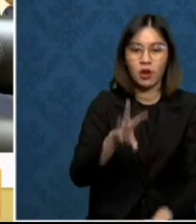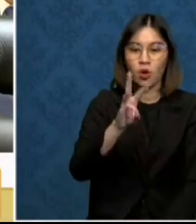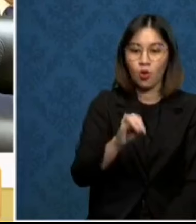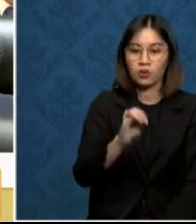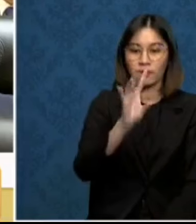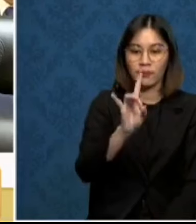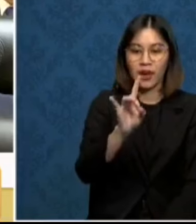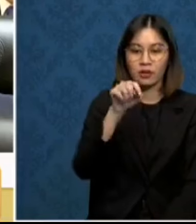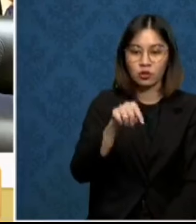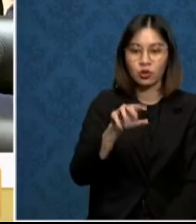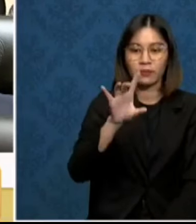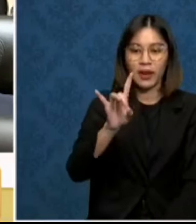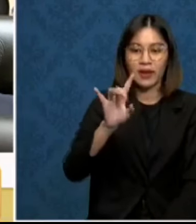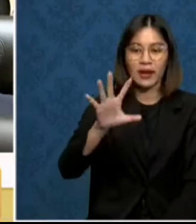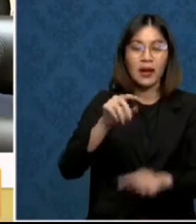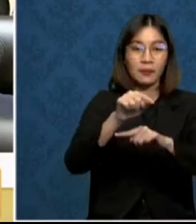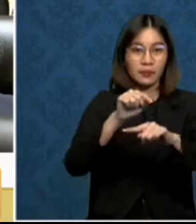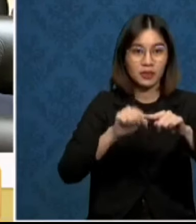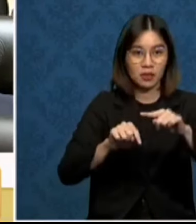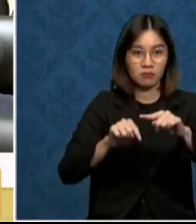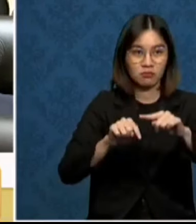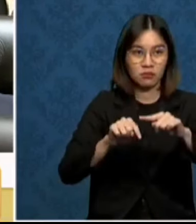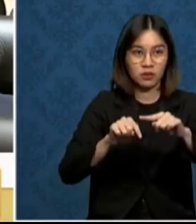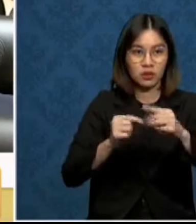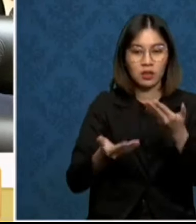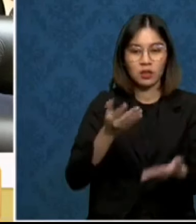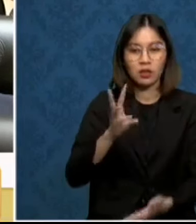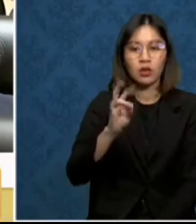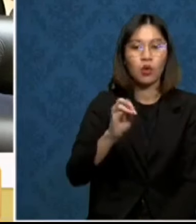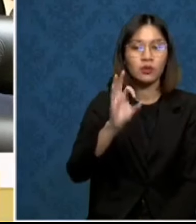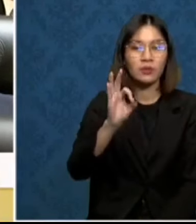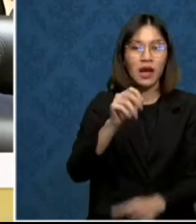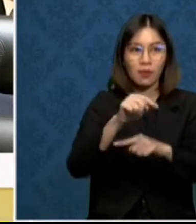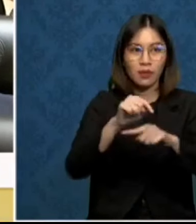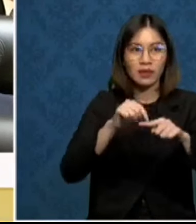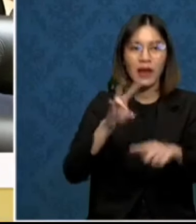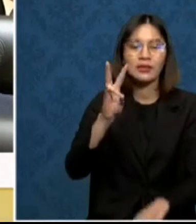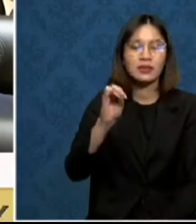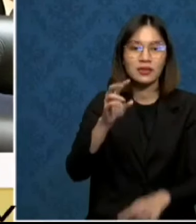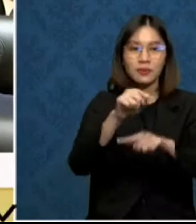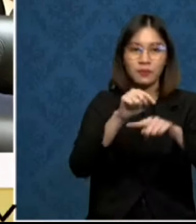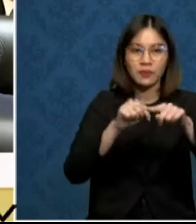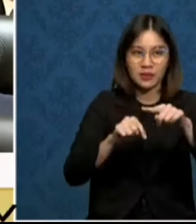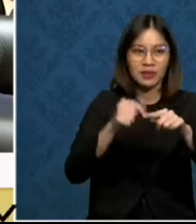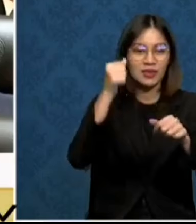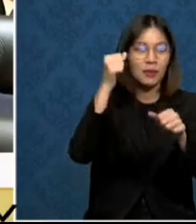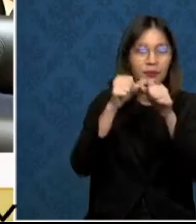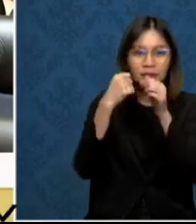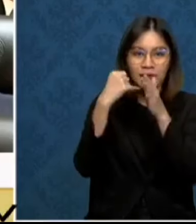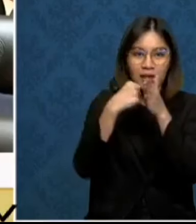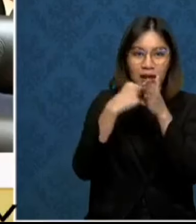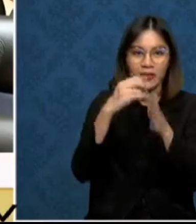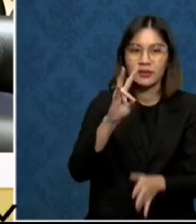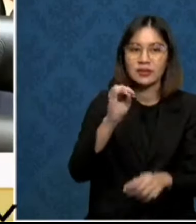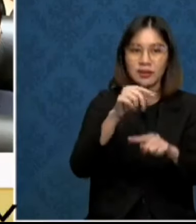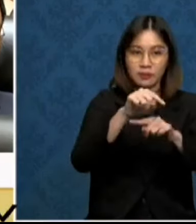68.85%หรือ 69ตัวเลขรวมๆ 70อ่ะจะได้จำง่าย